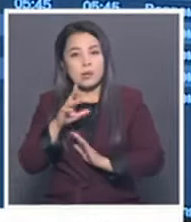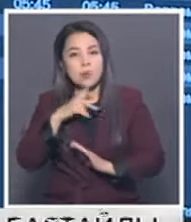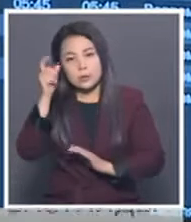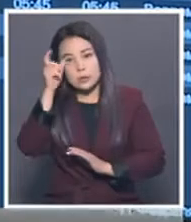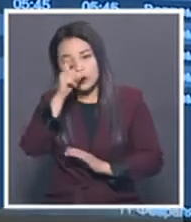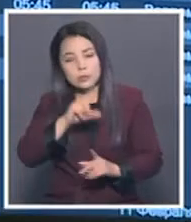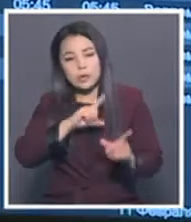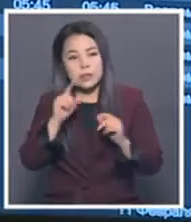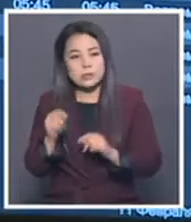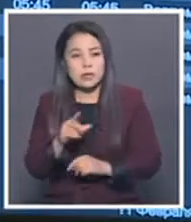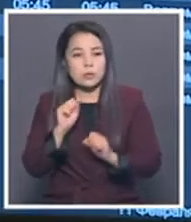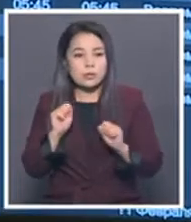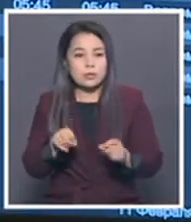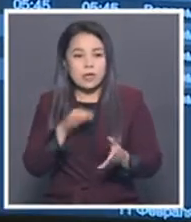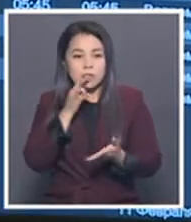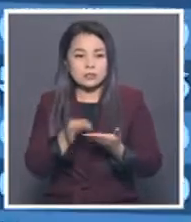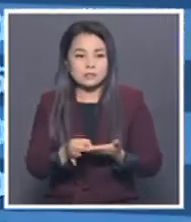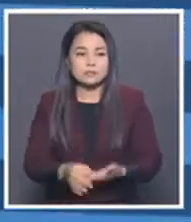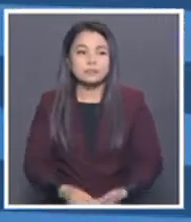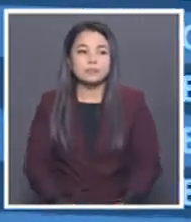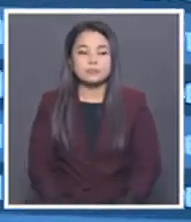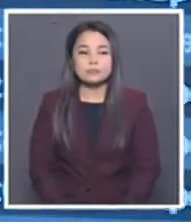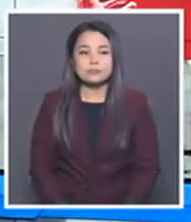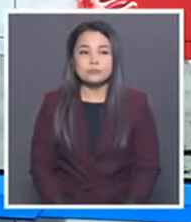аумағына кіруіне тыйым салынды.